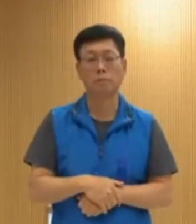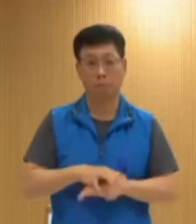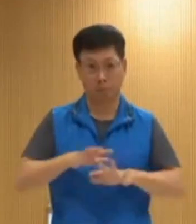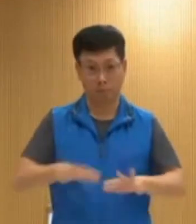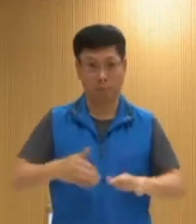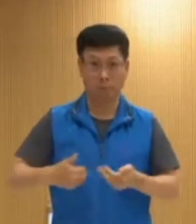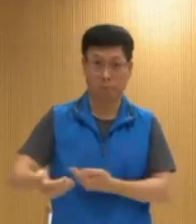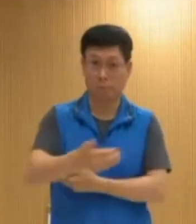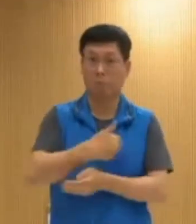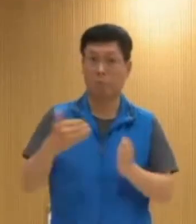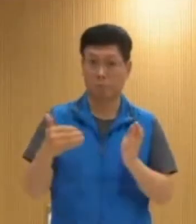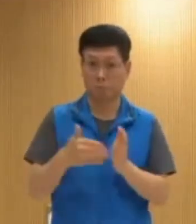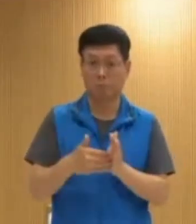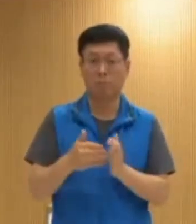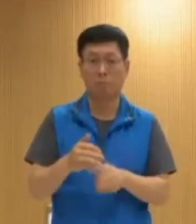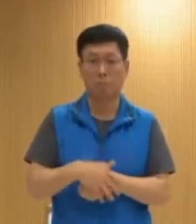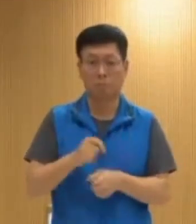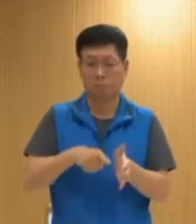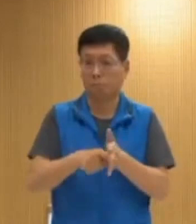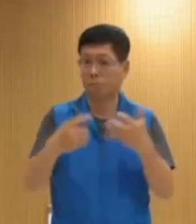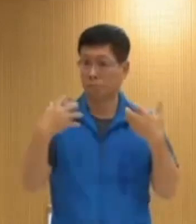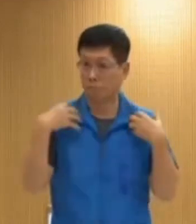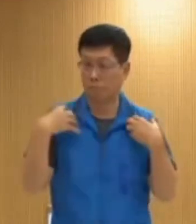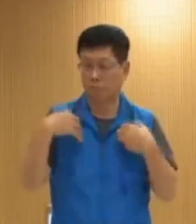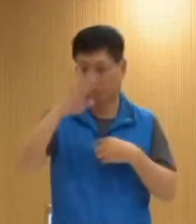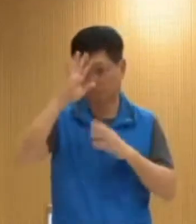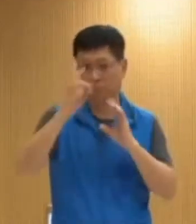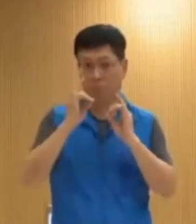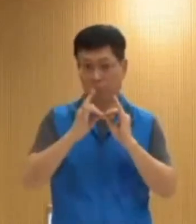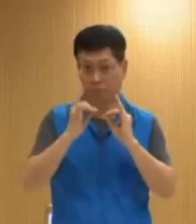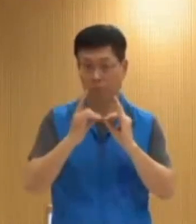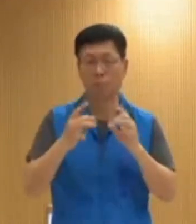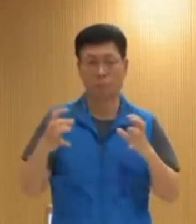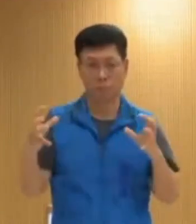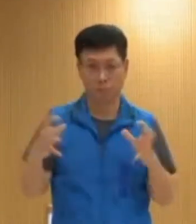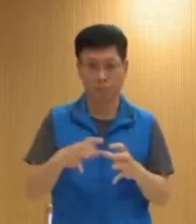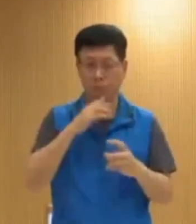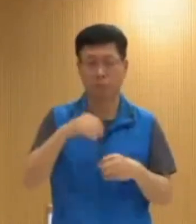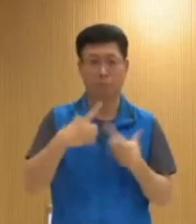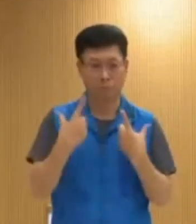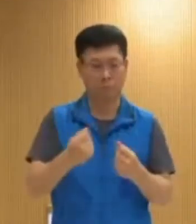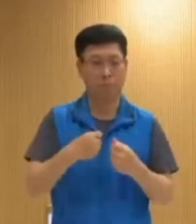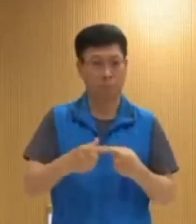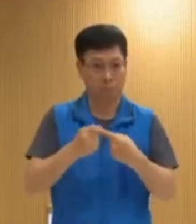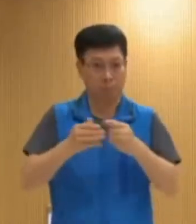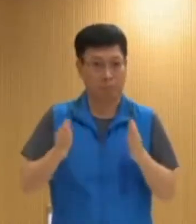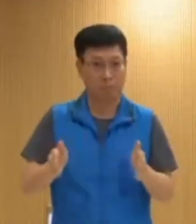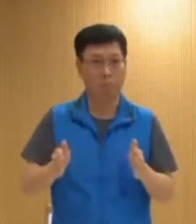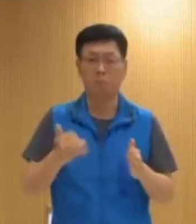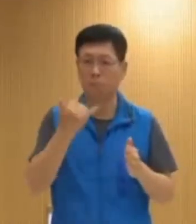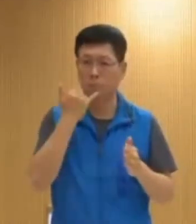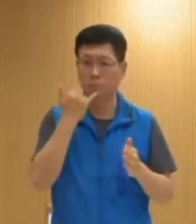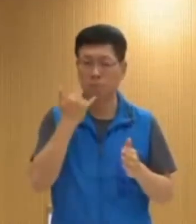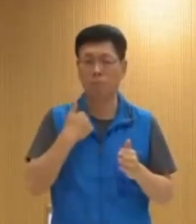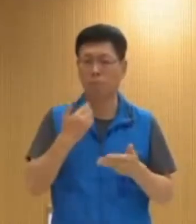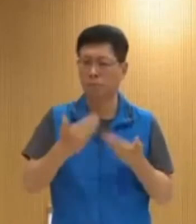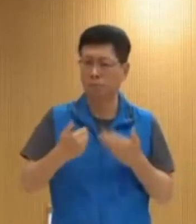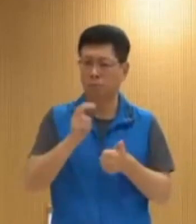用或原专责病房，我们总 total 在第一阶段可以收